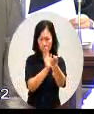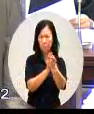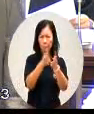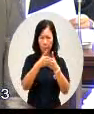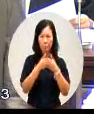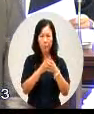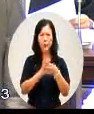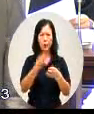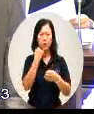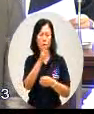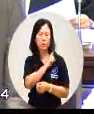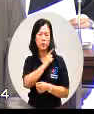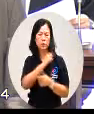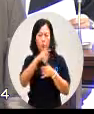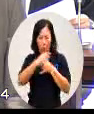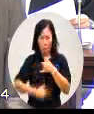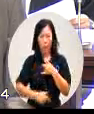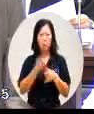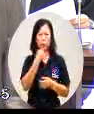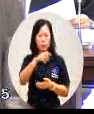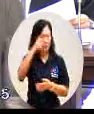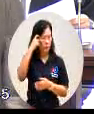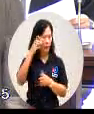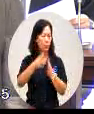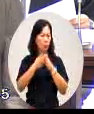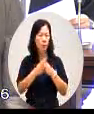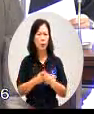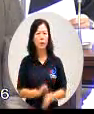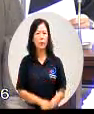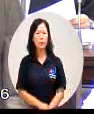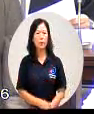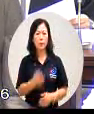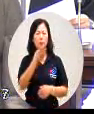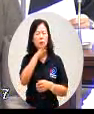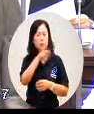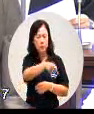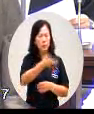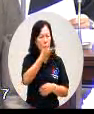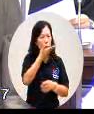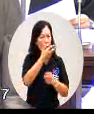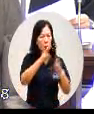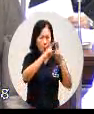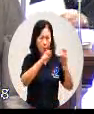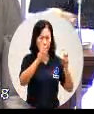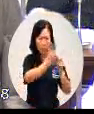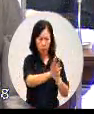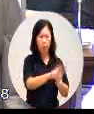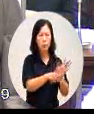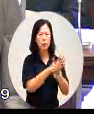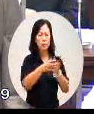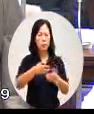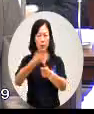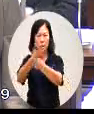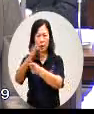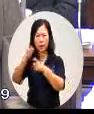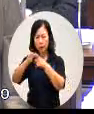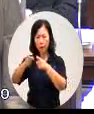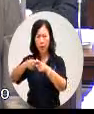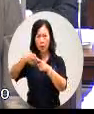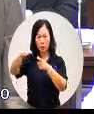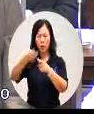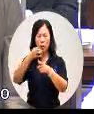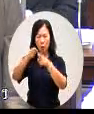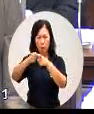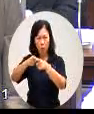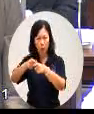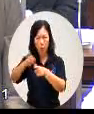少站在我个人的立场，我感觉一些私人的庙山提供给公共来使用， 大